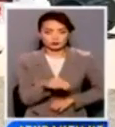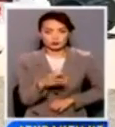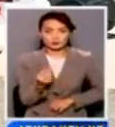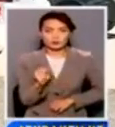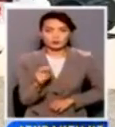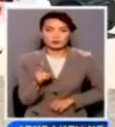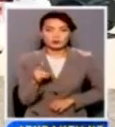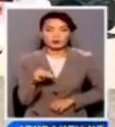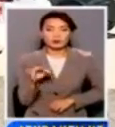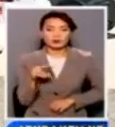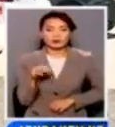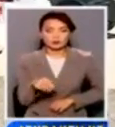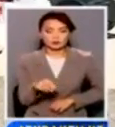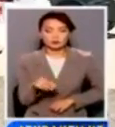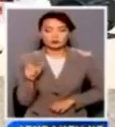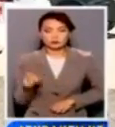Ғаділет деген ағамыз